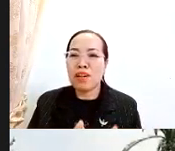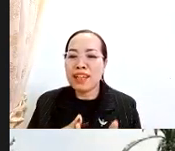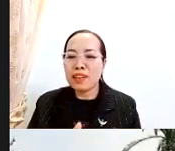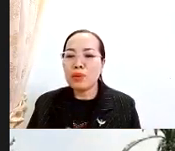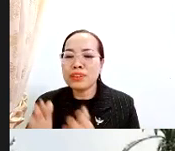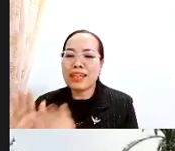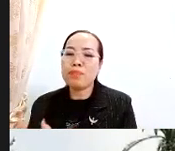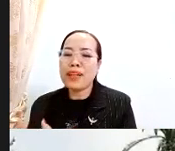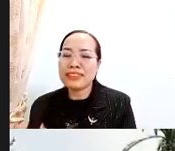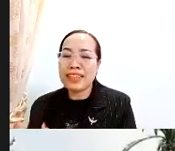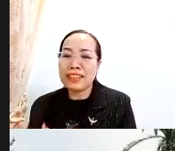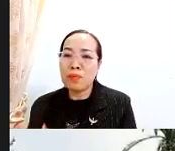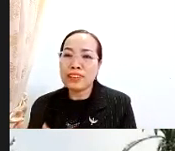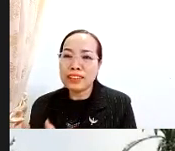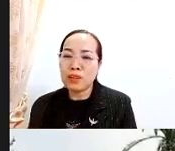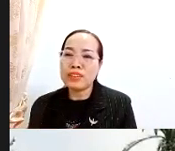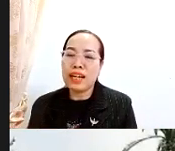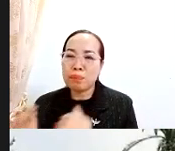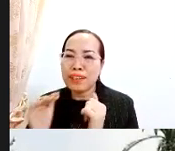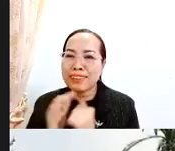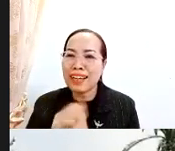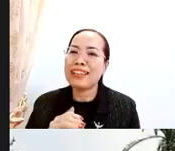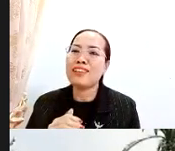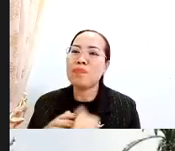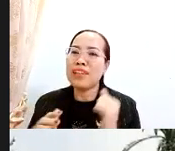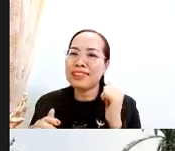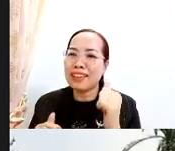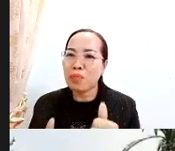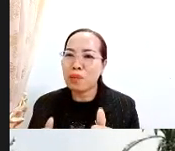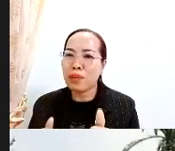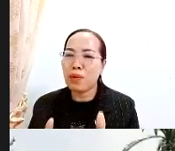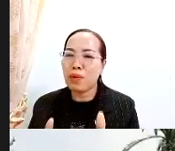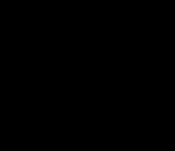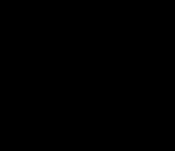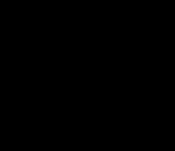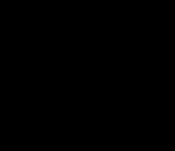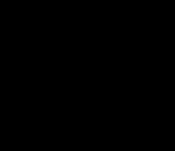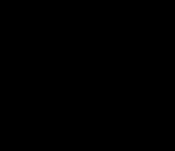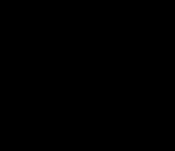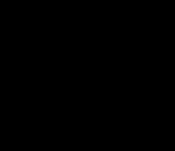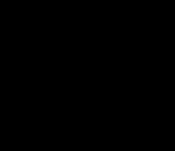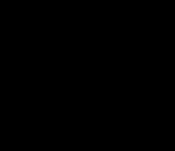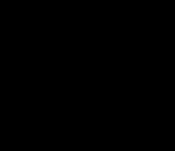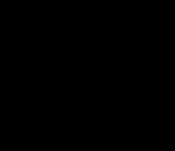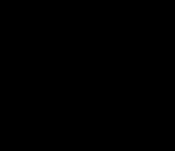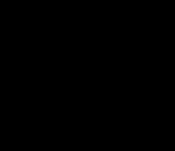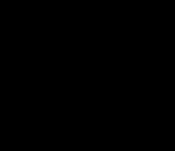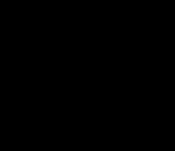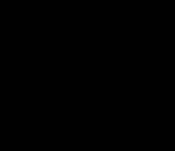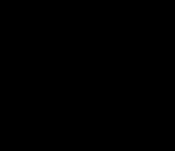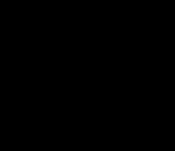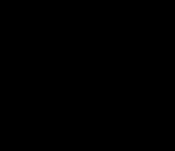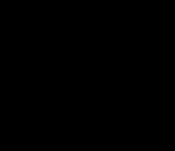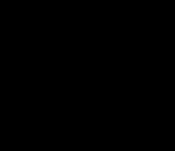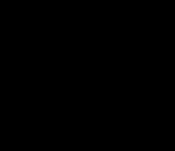sẹt bỏ đại cù xăm bạ sẹt bỏ tệ chôn cha quan tái nhom nơi tại rừng mòn tại mộc đặt khát nhom tới tại chỗ chơi đỏ rạp